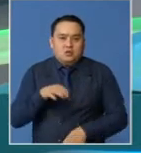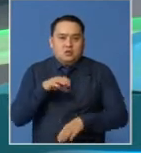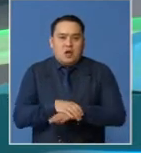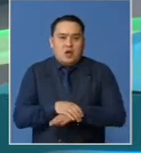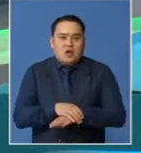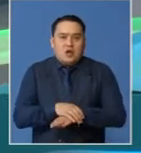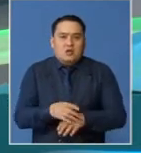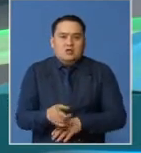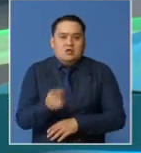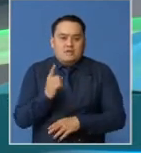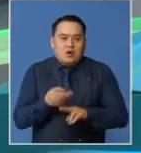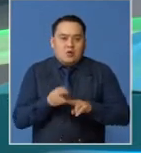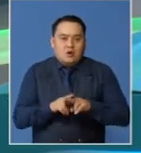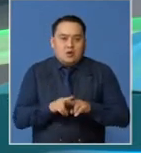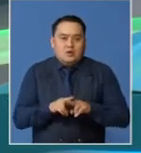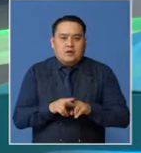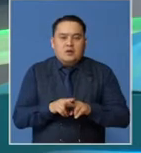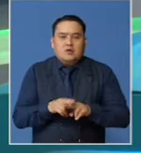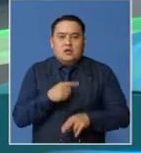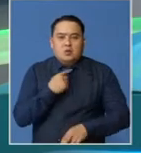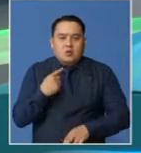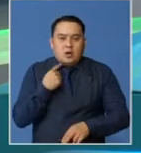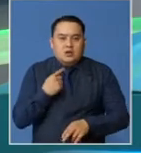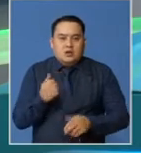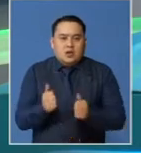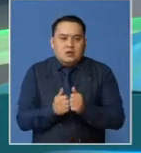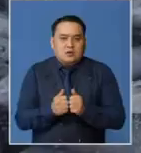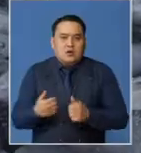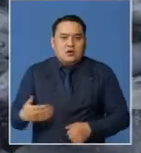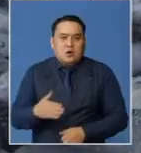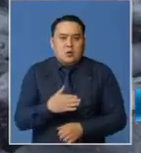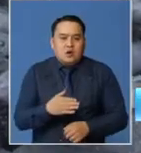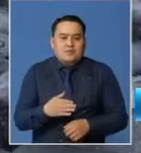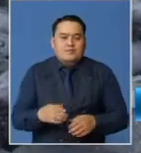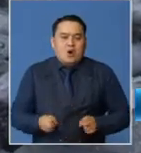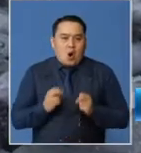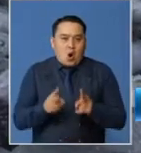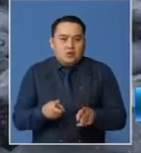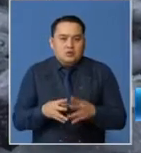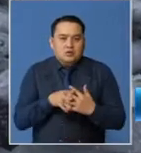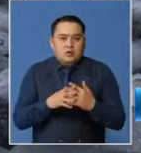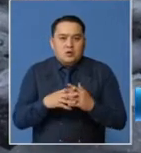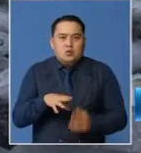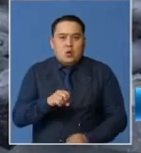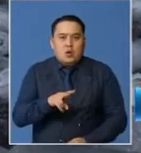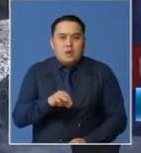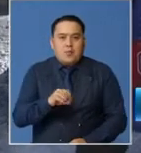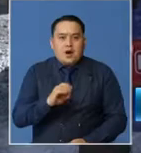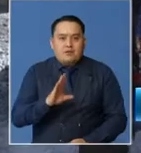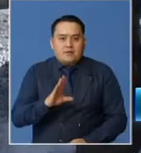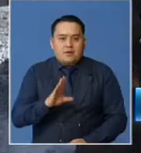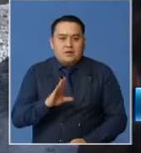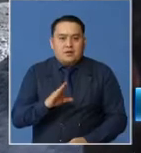задержали любителей легкой наживы при въезде в областной центр. Как оказалось, рыбу браконьеры добывали в селе Мукан-Тулебаев Сарканского